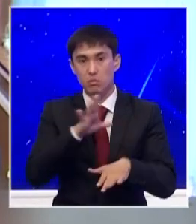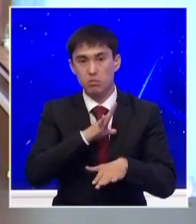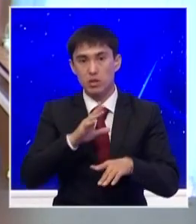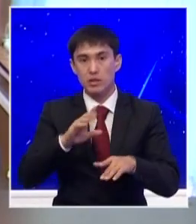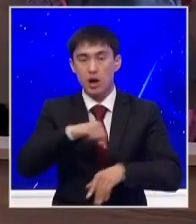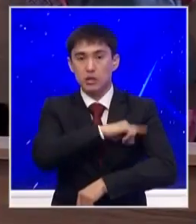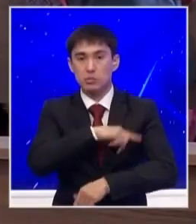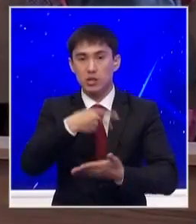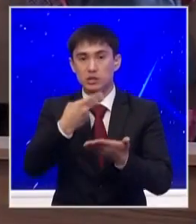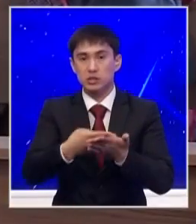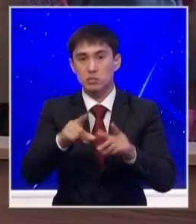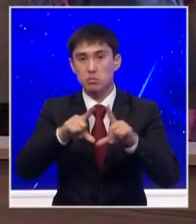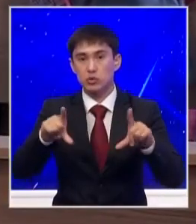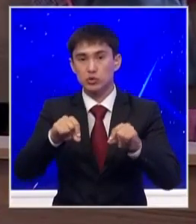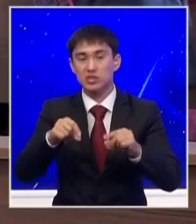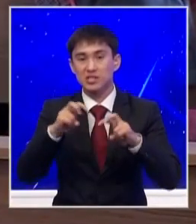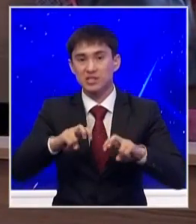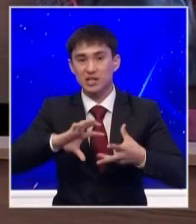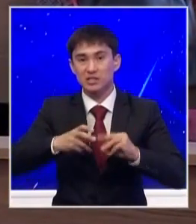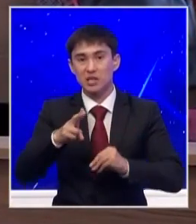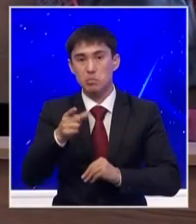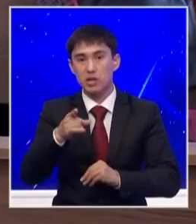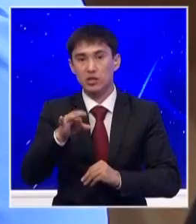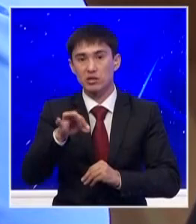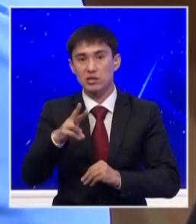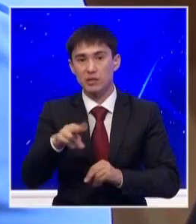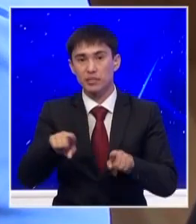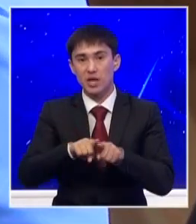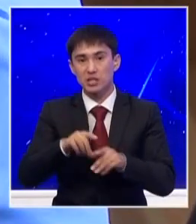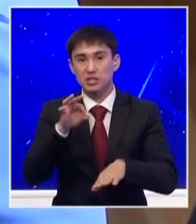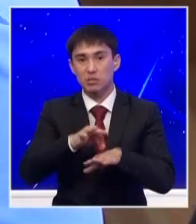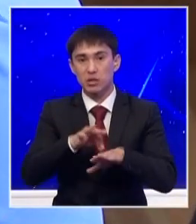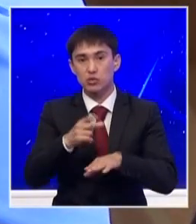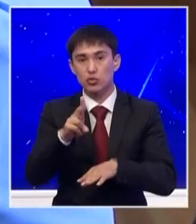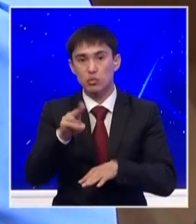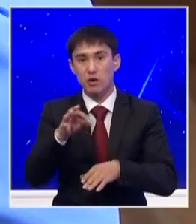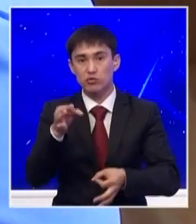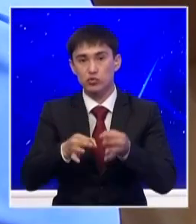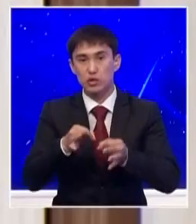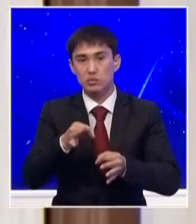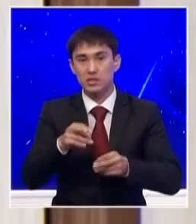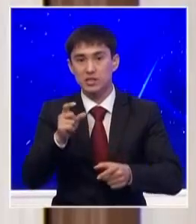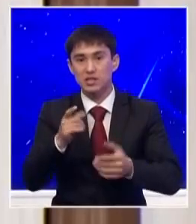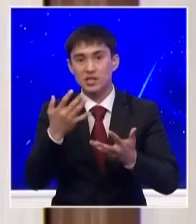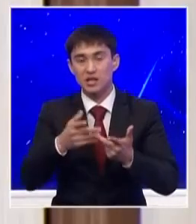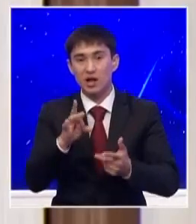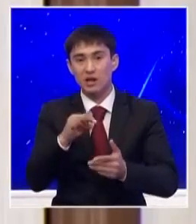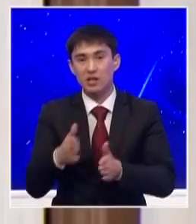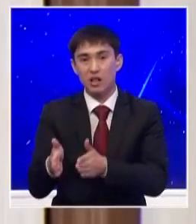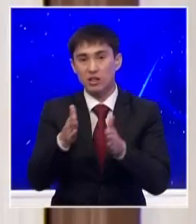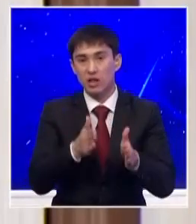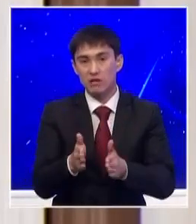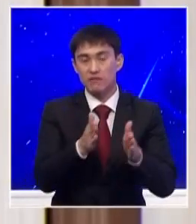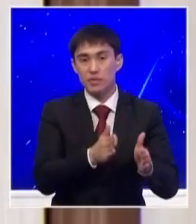был госпитализирован в медучреждение с диагнозом гипертония. Так как из-за болезни Кутебаева судебные заседания несколько раз откладывали,